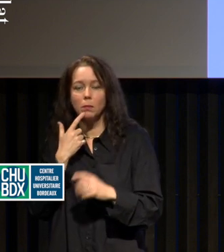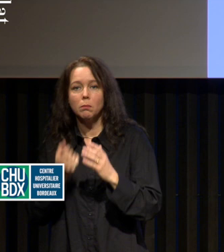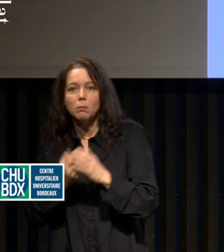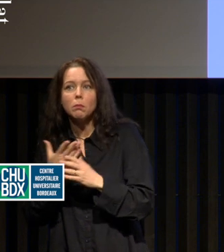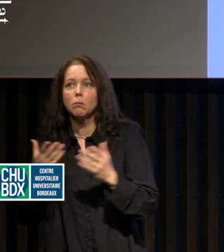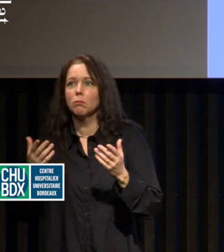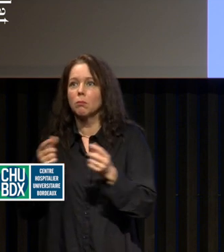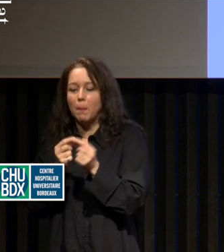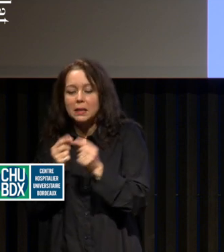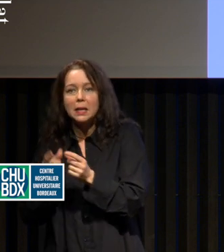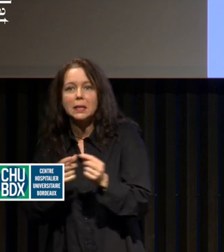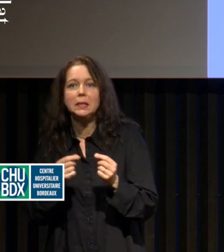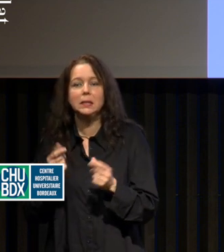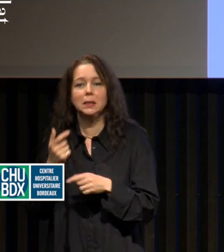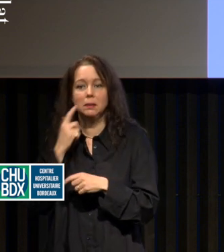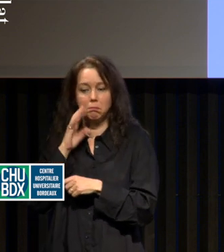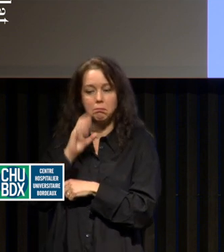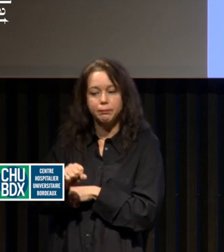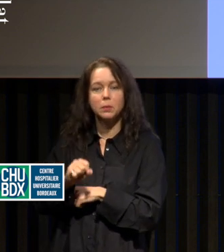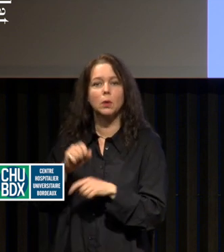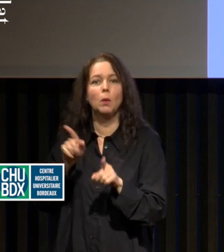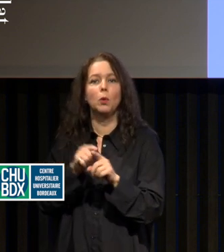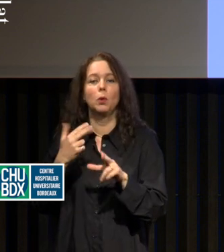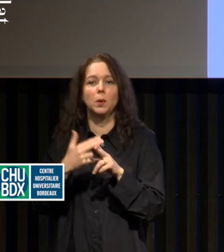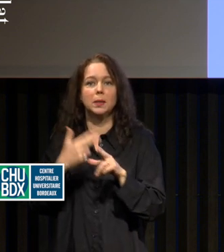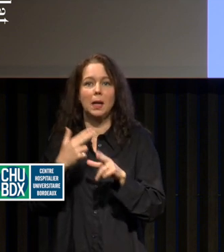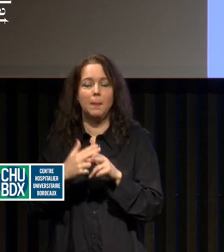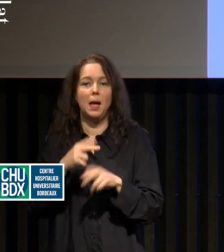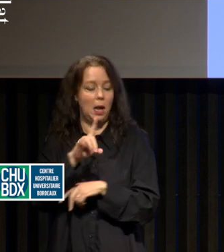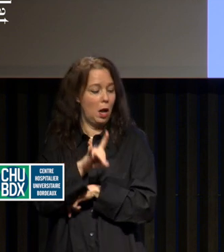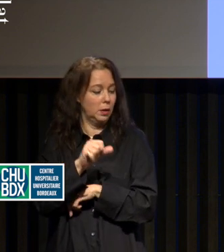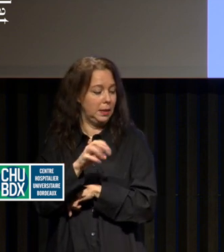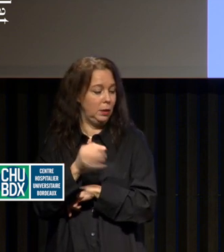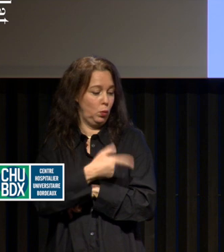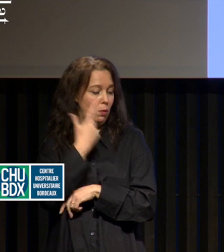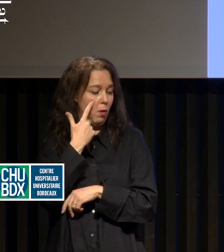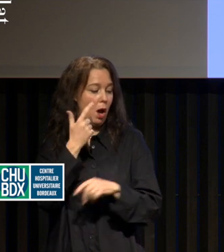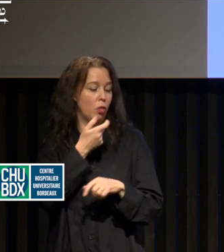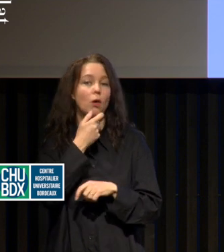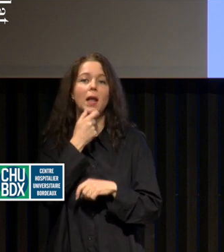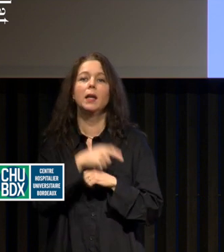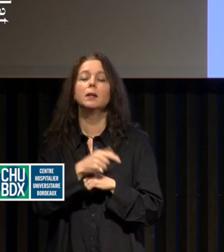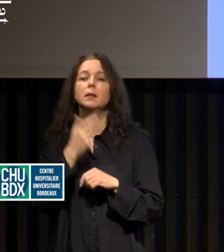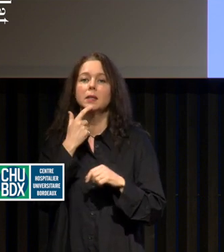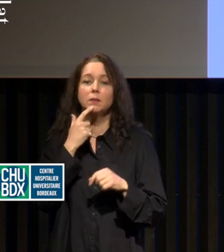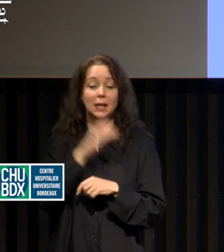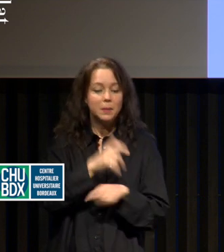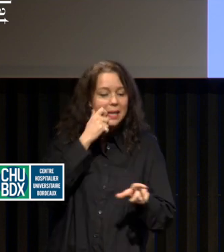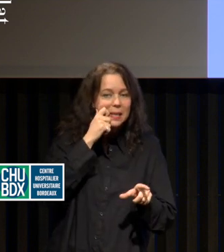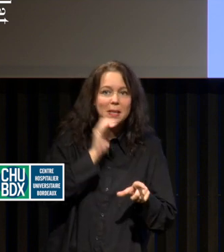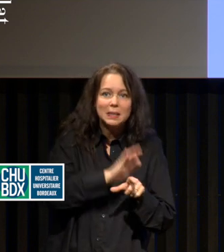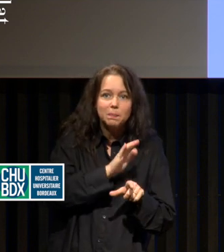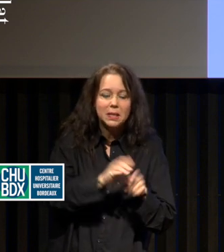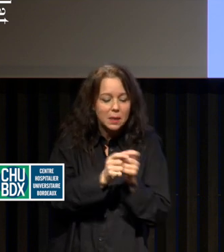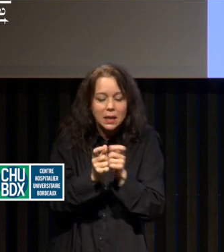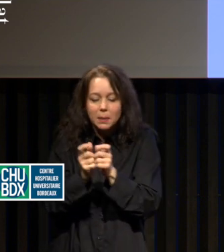des espèces, pour identifier ce qu'on appelle les OTU, la Operational Taxonomic Unit, c'est-à-dire les espèces bactériennes. Et quand on